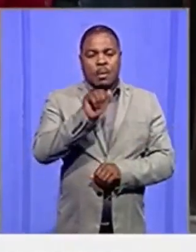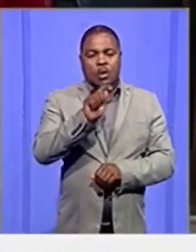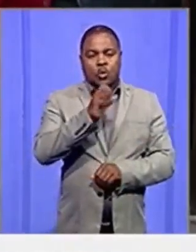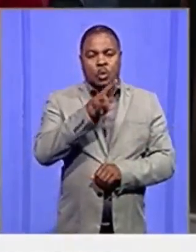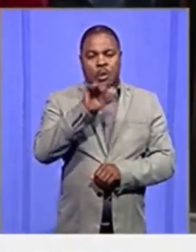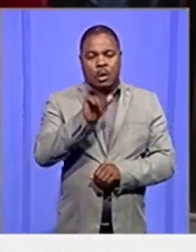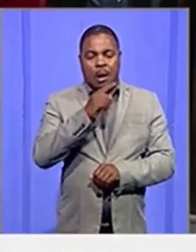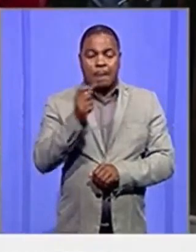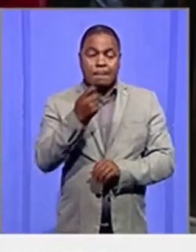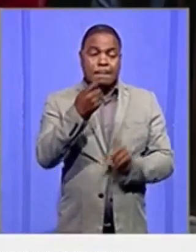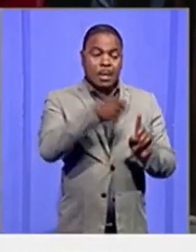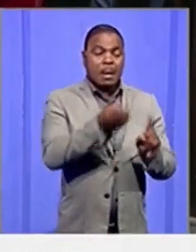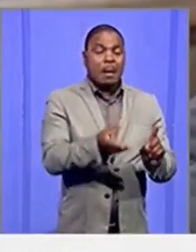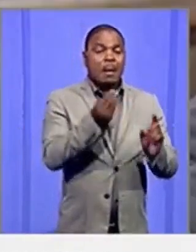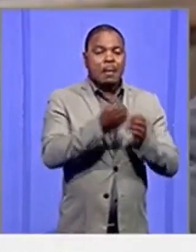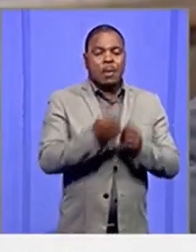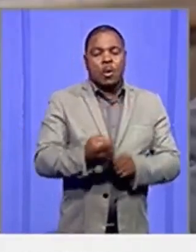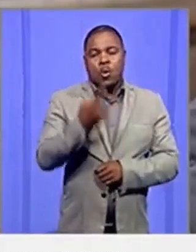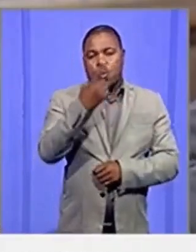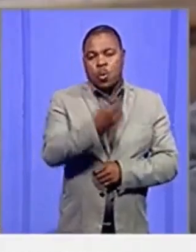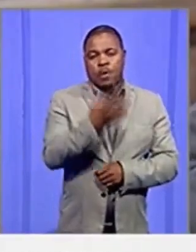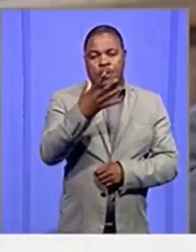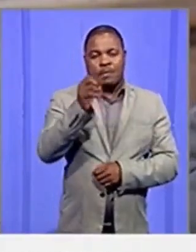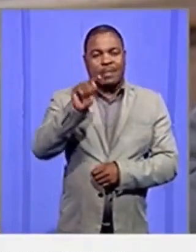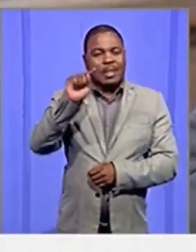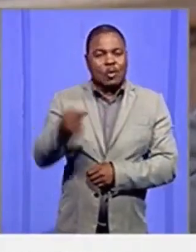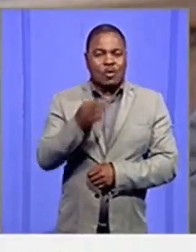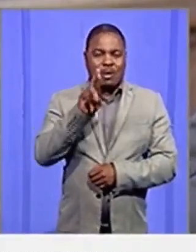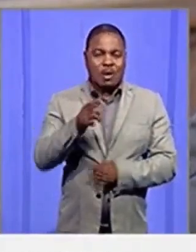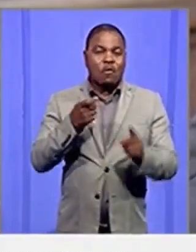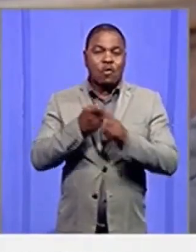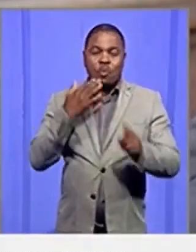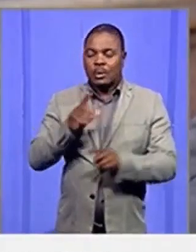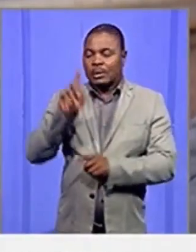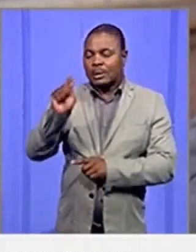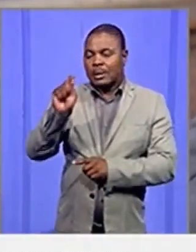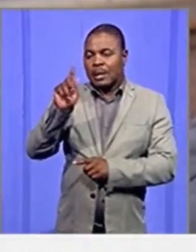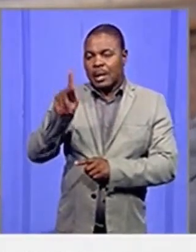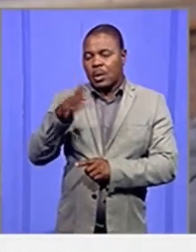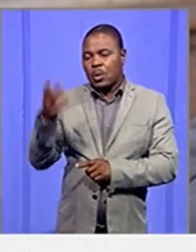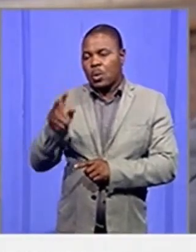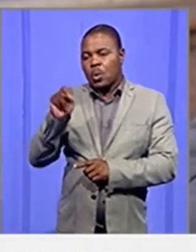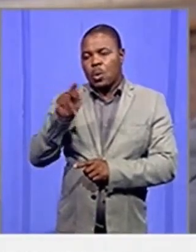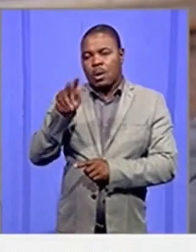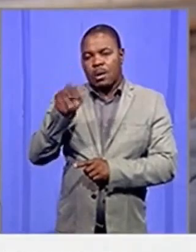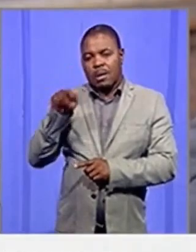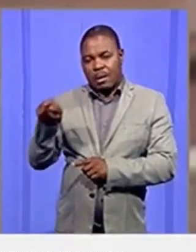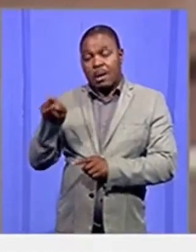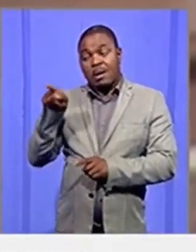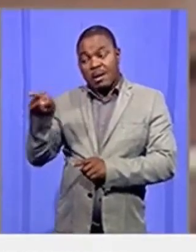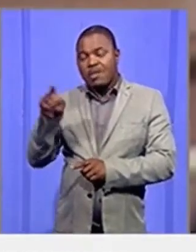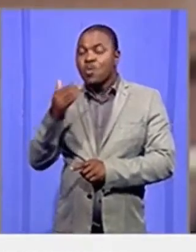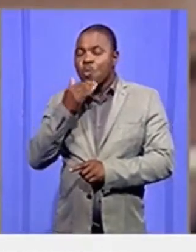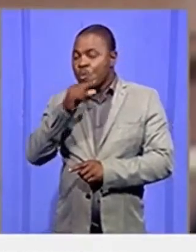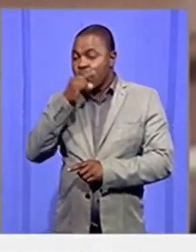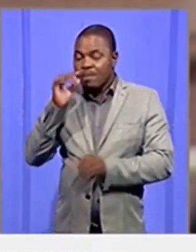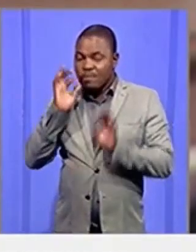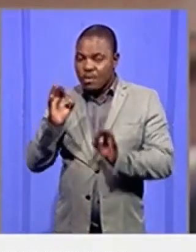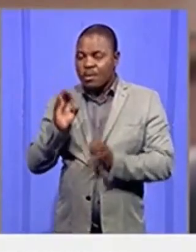madi a kana ka dikete di le 150 a diranta ke TK Nkwana yo go itsegeng gore ke ene Thabo